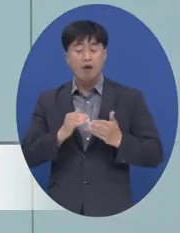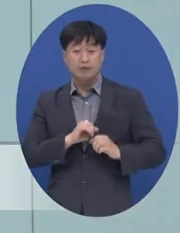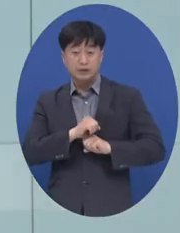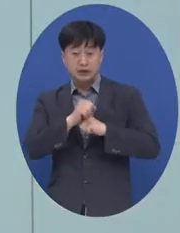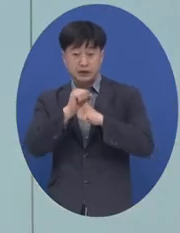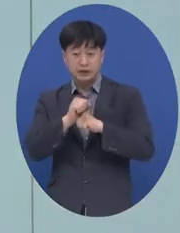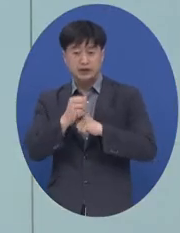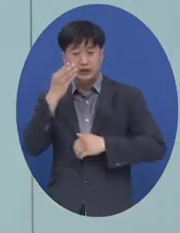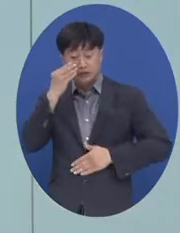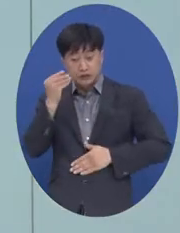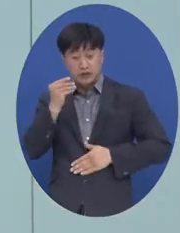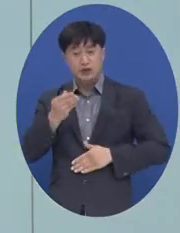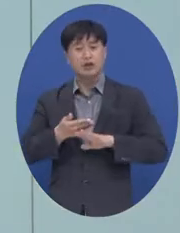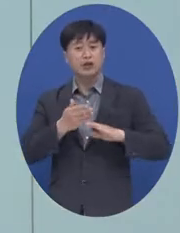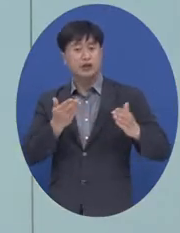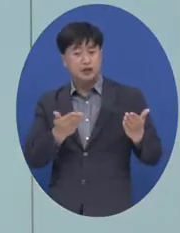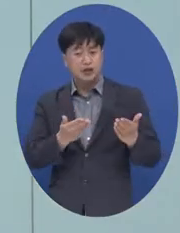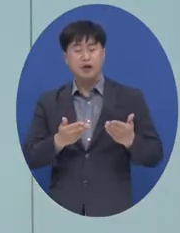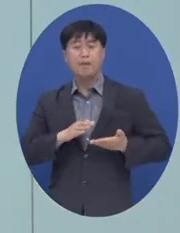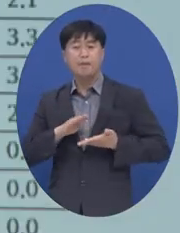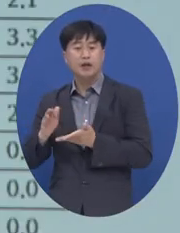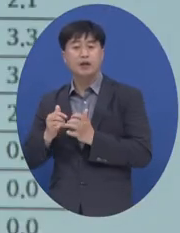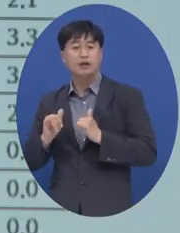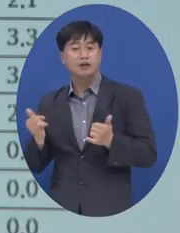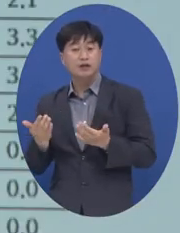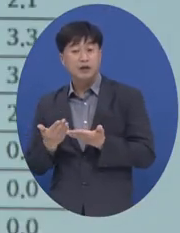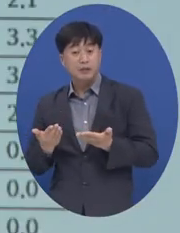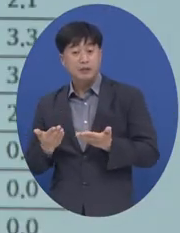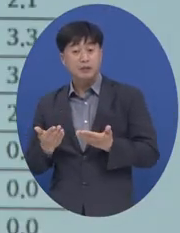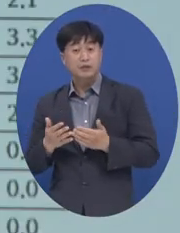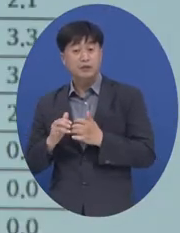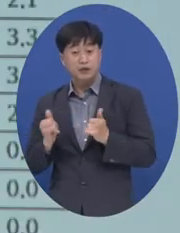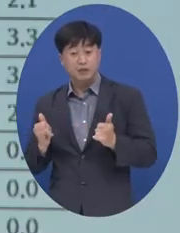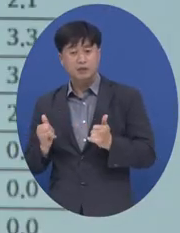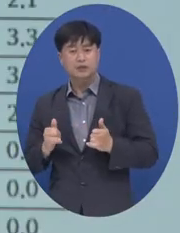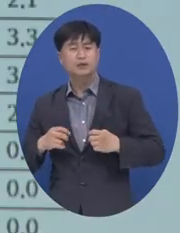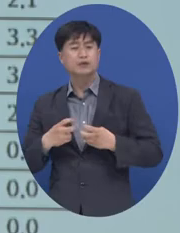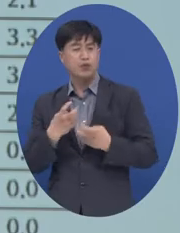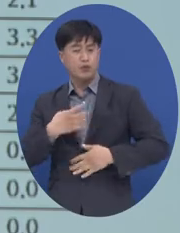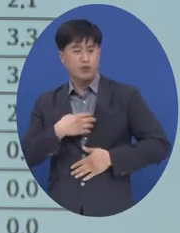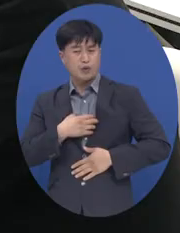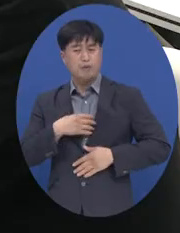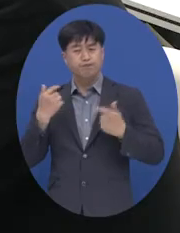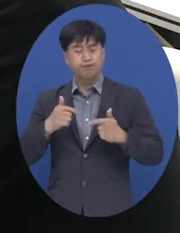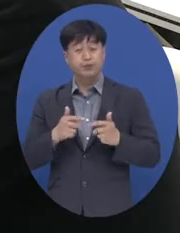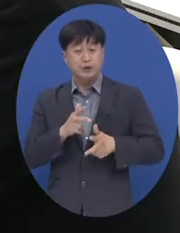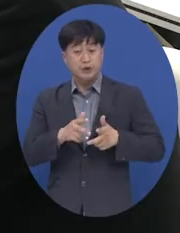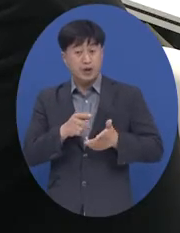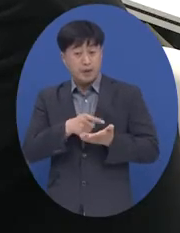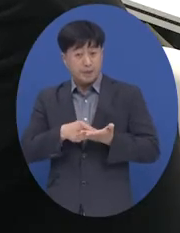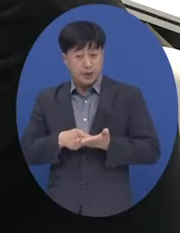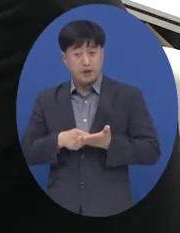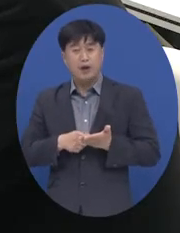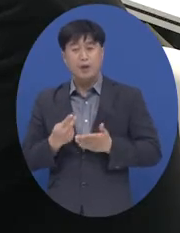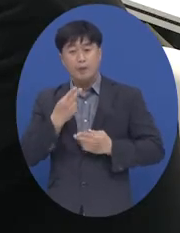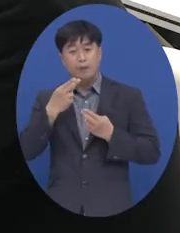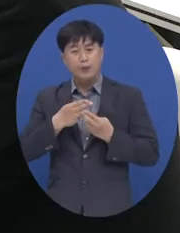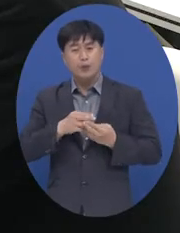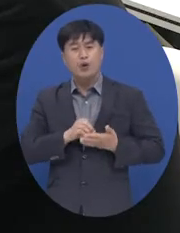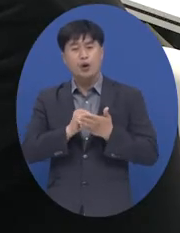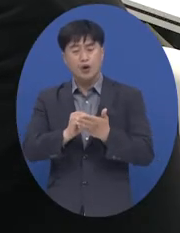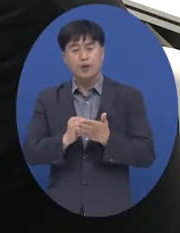쌓일수록 숙련도가 증가하는 타 업종과 달리 배달 노동자는 언제든 사고 위험에 노출될 수 있다며 산재보험 가입을 독려해야